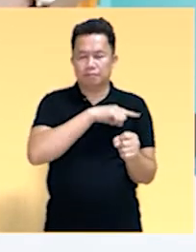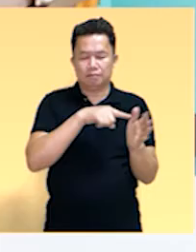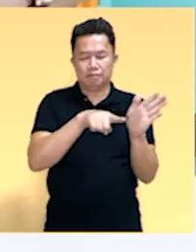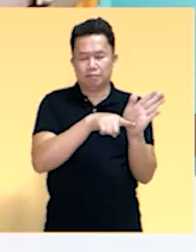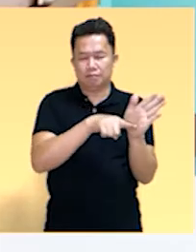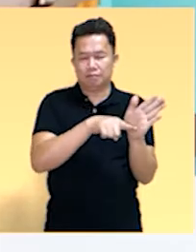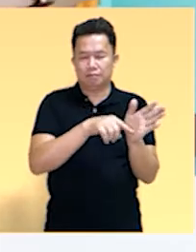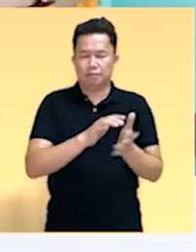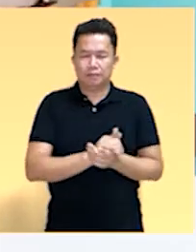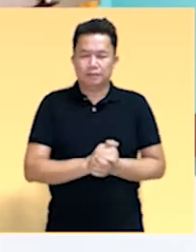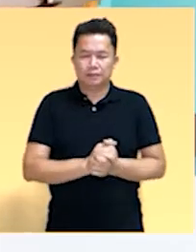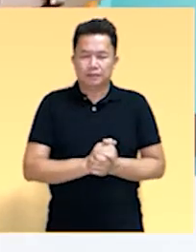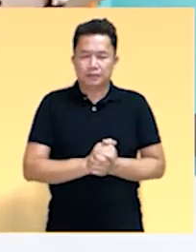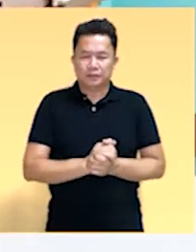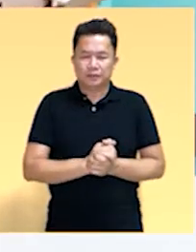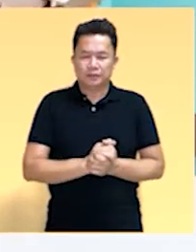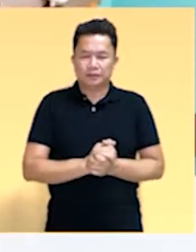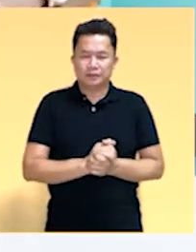pag-subtract.